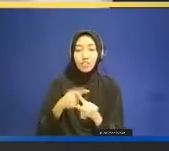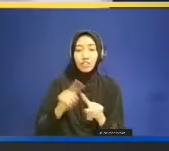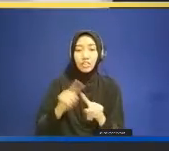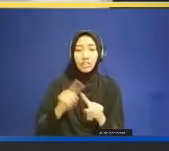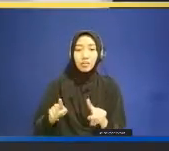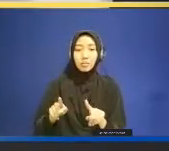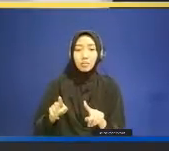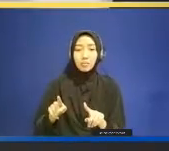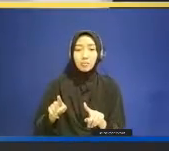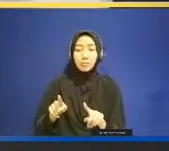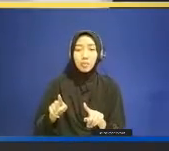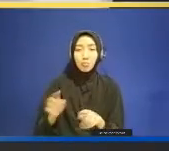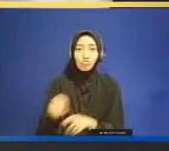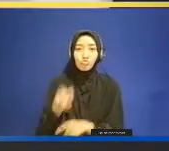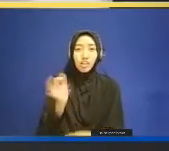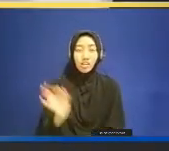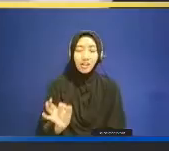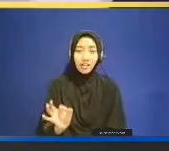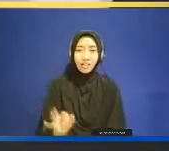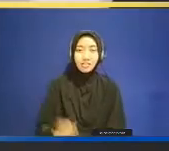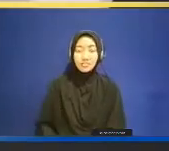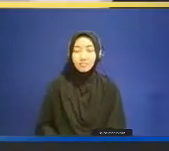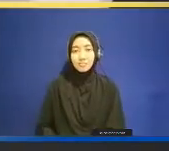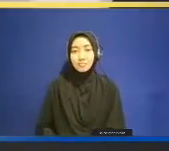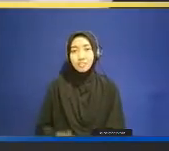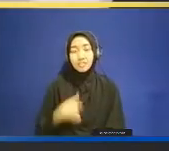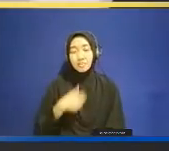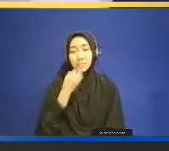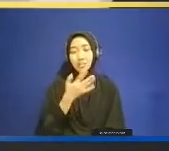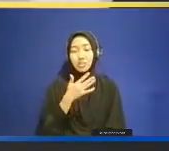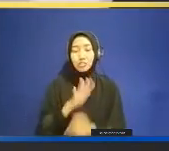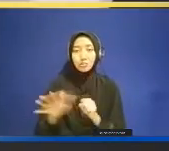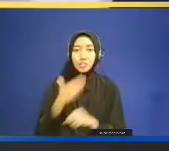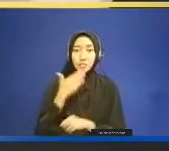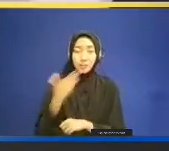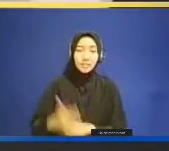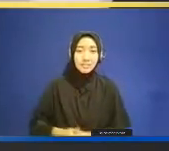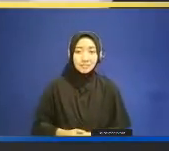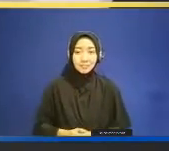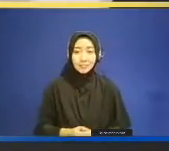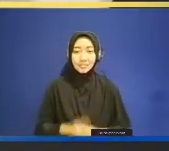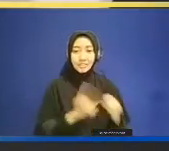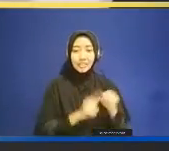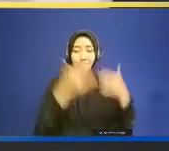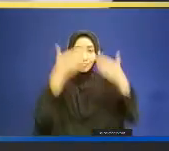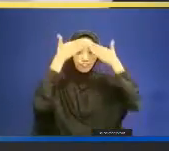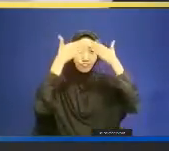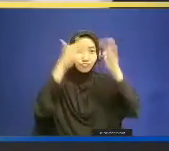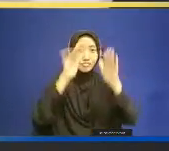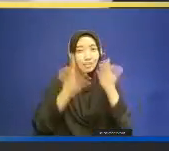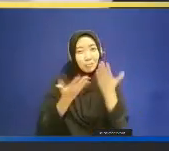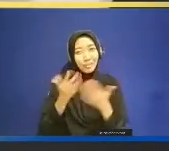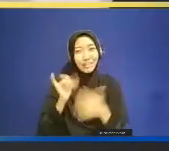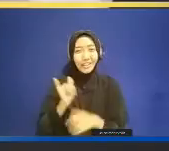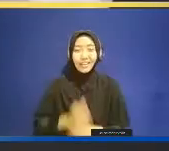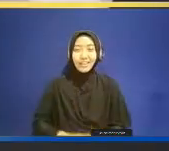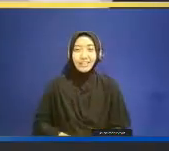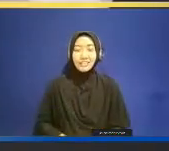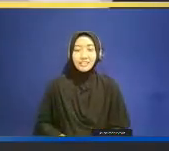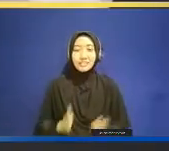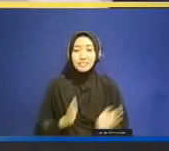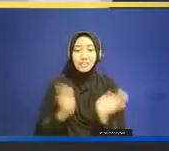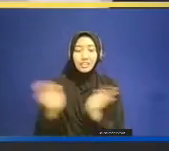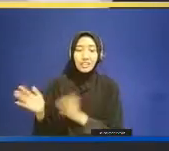jasmaninya itu tidak akan mudah Mungkin itu saja yang saya bisa sampaikan mimpinya open-minded nyata mungkin er style juga silakan